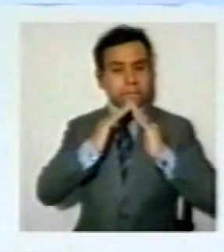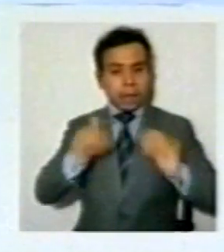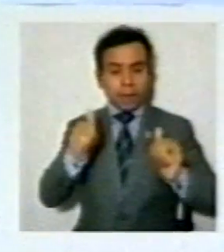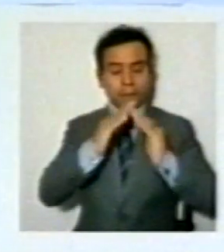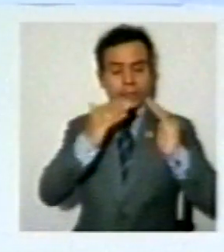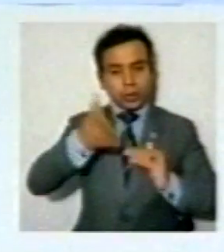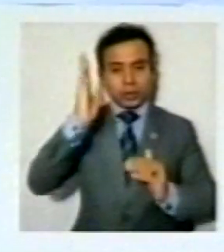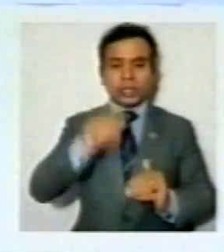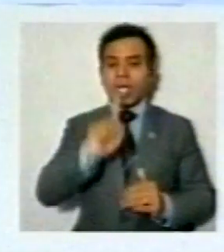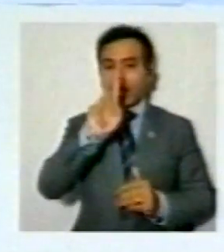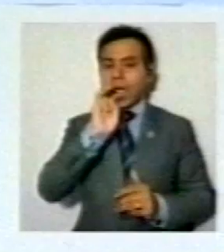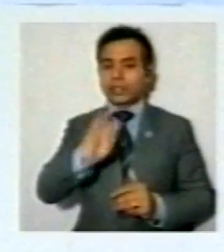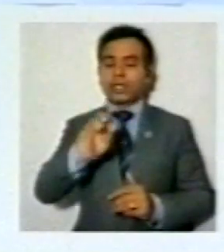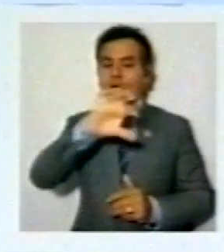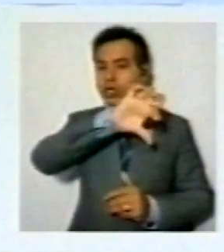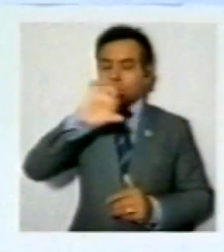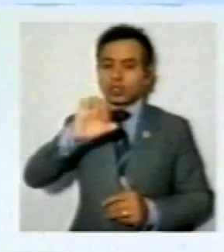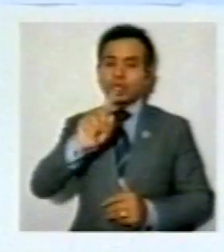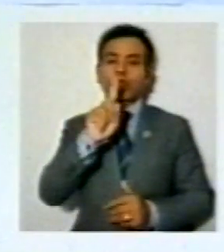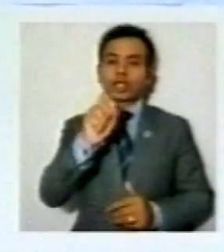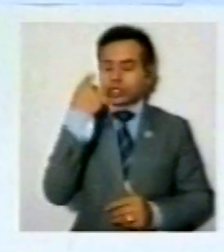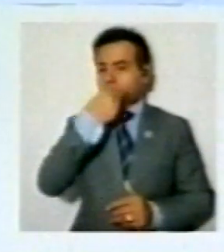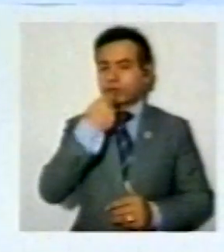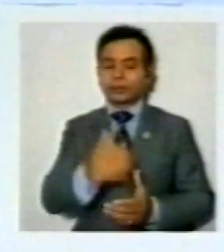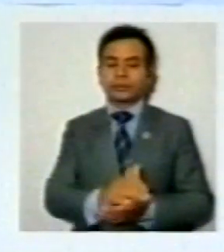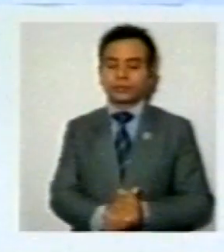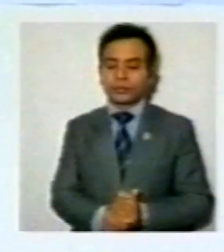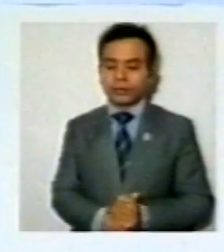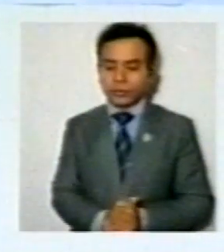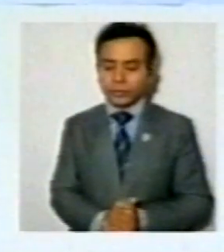আজকে 130 যোগ হয়ে আমাদের মোট সুস্থ দাঁড়িয়েছে